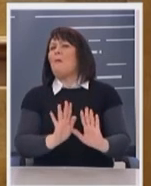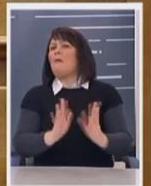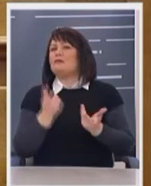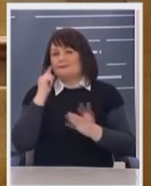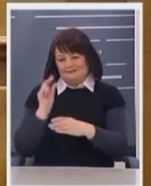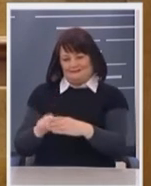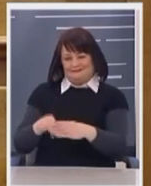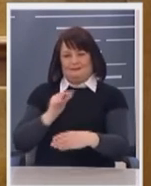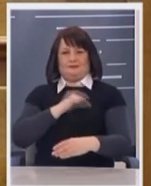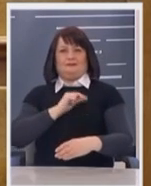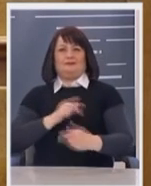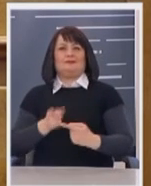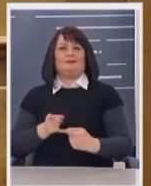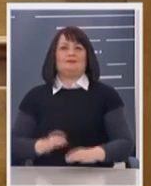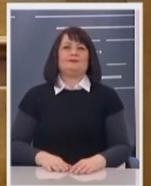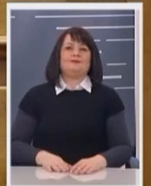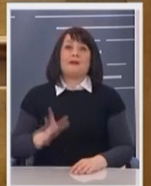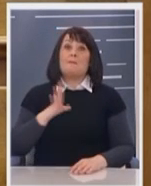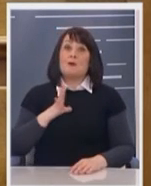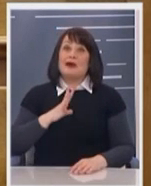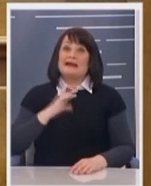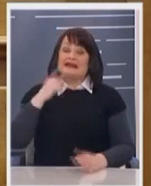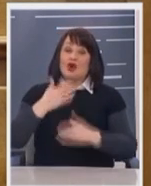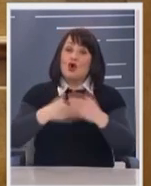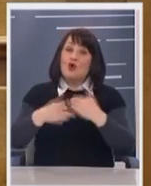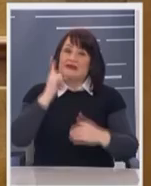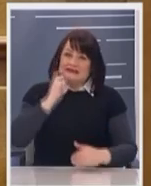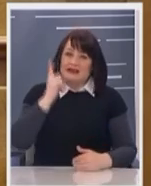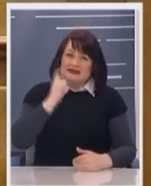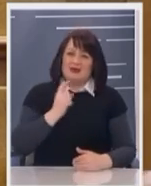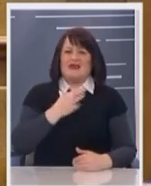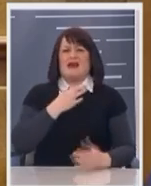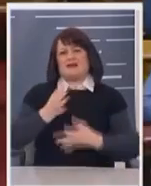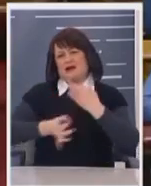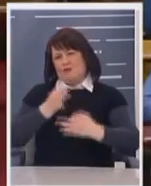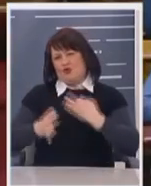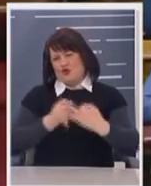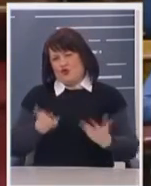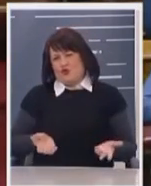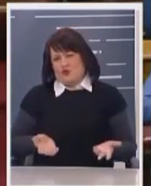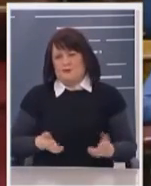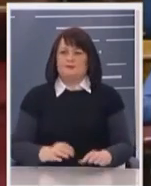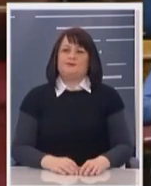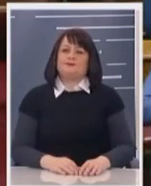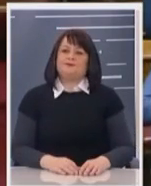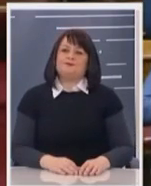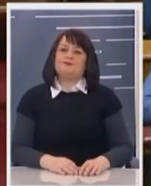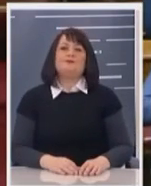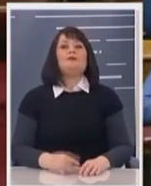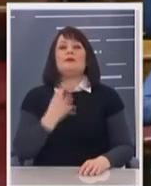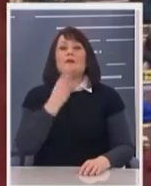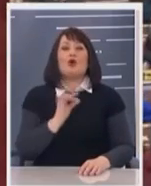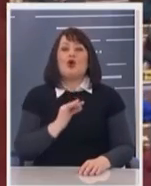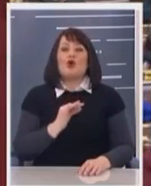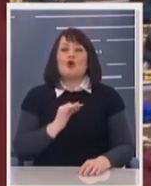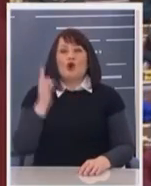Όλα αυτά τα έχουν ζήσει και τα ξέρουν οι πολίτες για χρόνια και δεν χρειάζεται να τα εξηγώ. Αλλά υπάρχει και ένας ακόμη λόγος για τον οποίο δεν γινόντουσαν